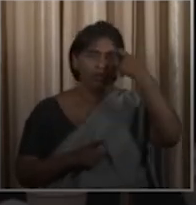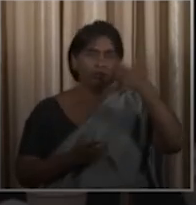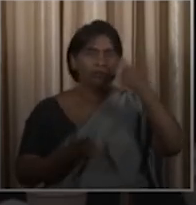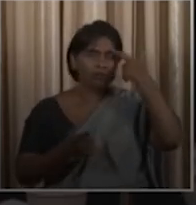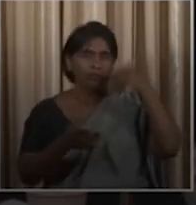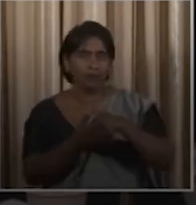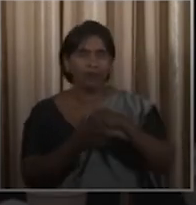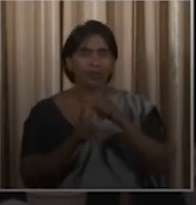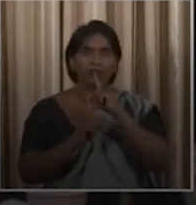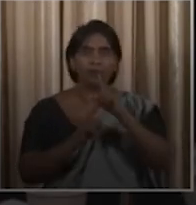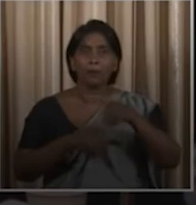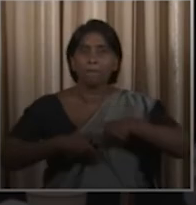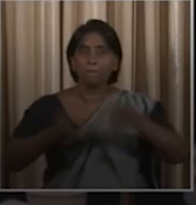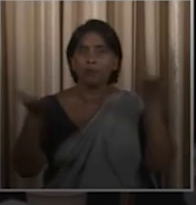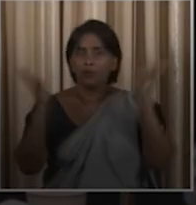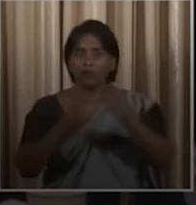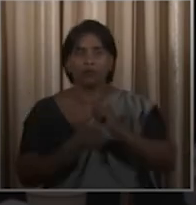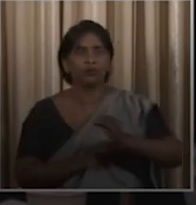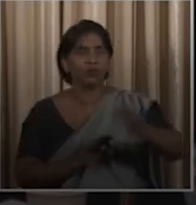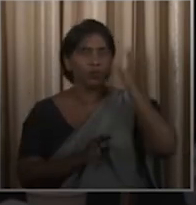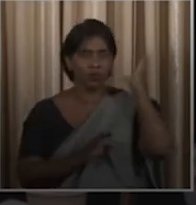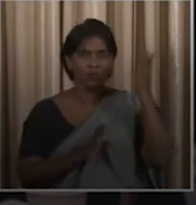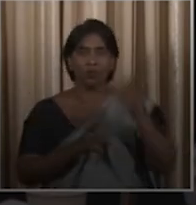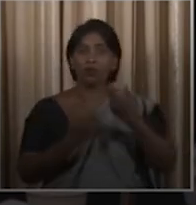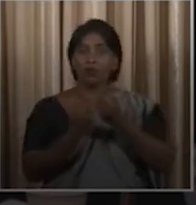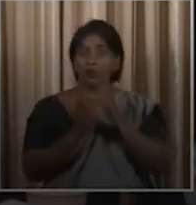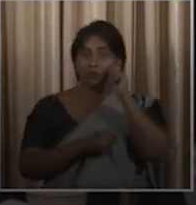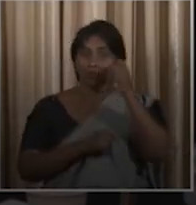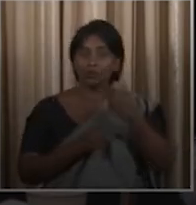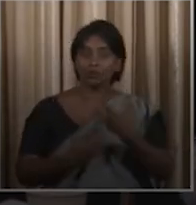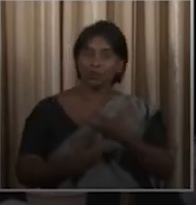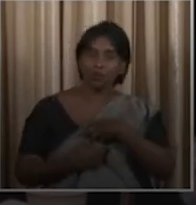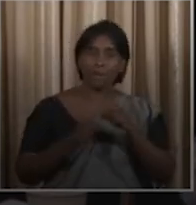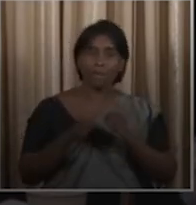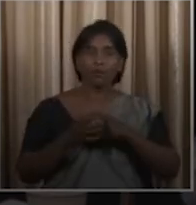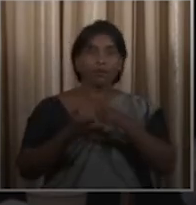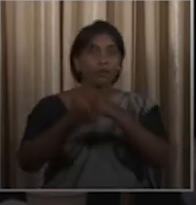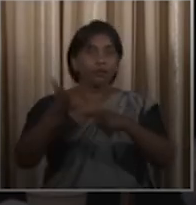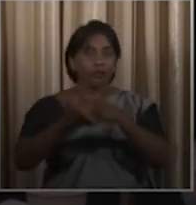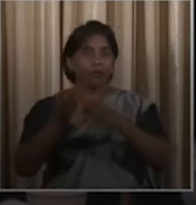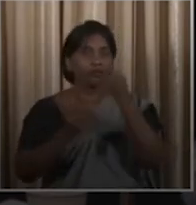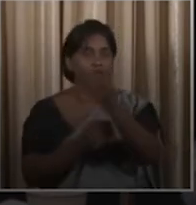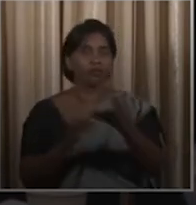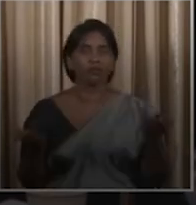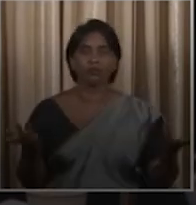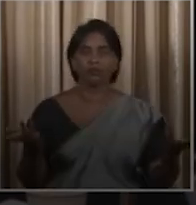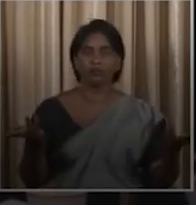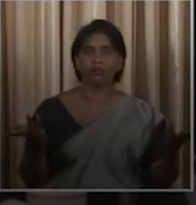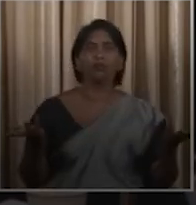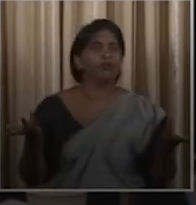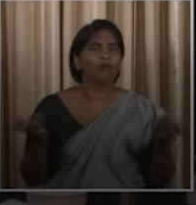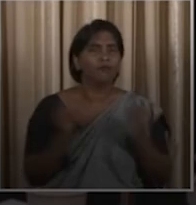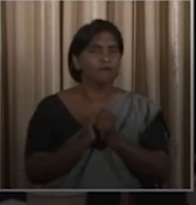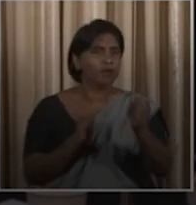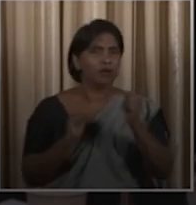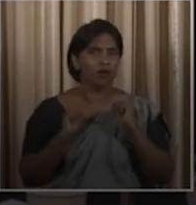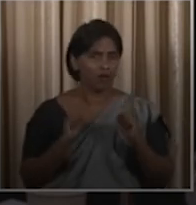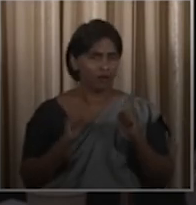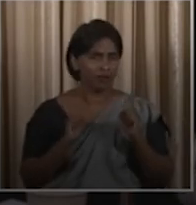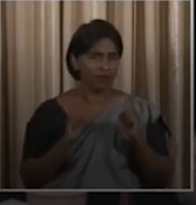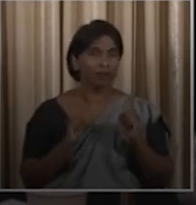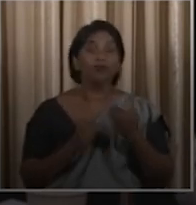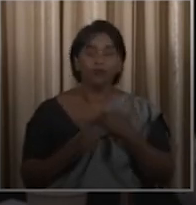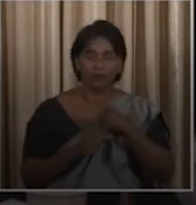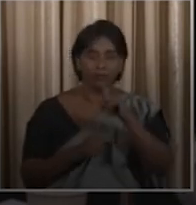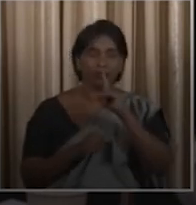නෑ. ජනතාවට තමන්ගේ දුක් ගැනවිලි ඉදිරිපත් කරන්න කතරේ ගහන්න දෙන්නෙත් නෑ. මොකද මේ කරන්න හදන්නේ? මම අහනවා මුලසින්නින් ඔබ මන්ත්‍රීතුමා මේක